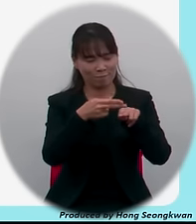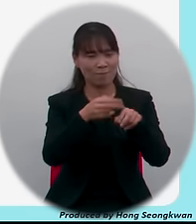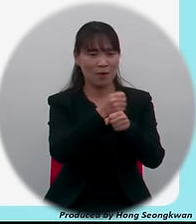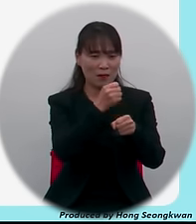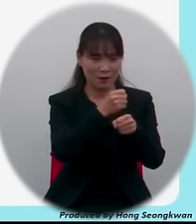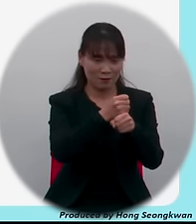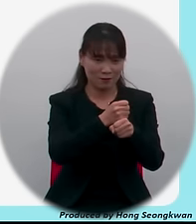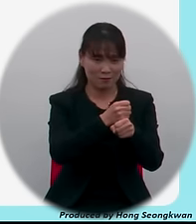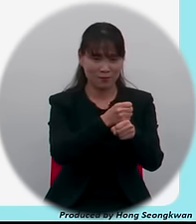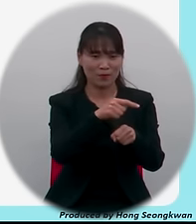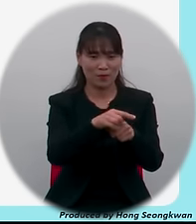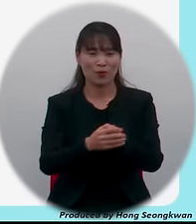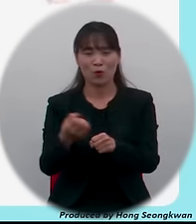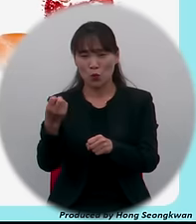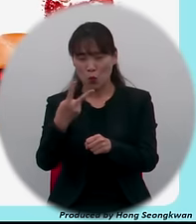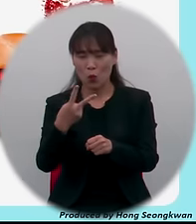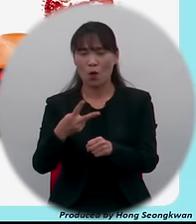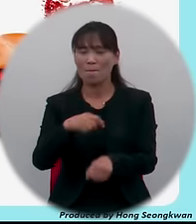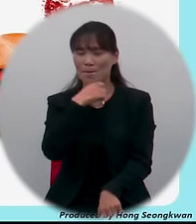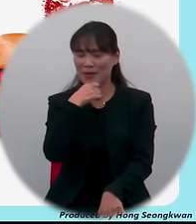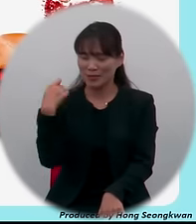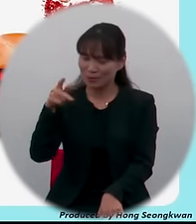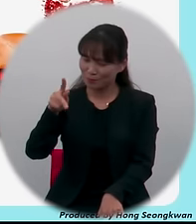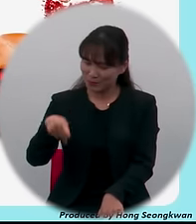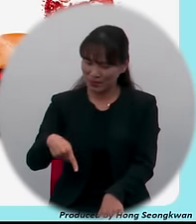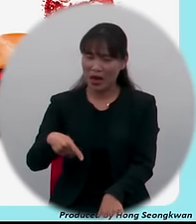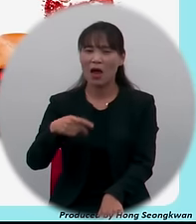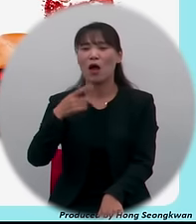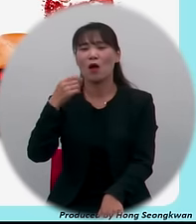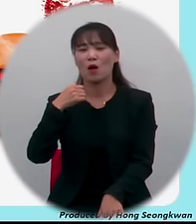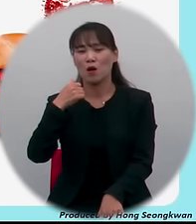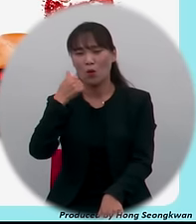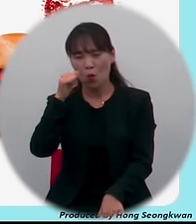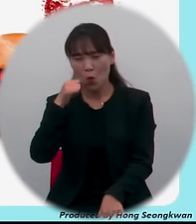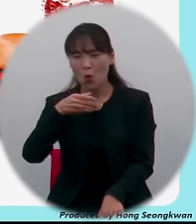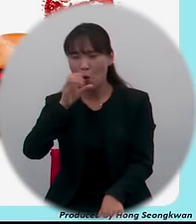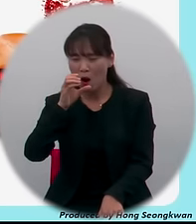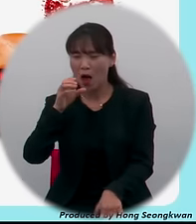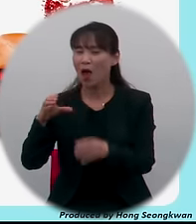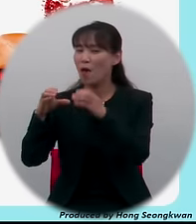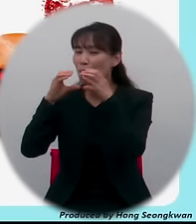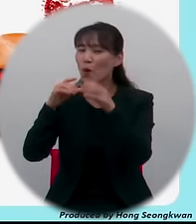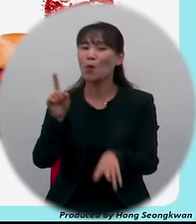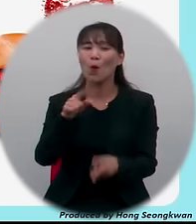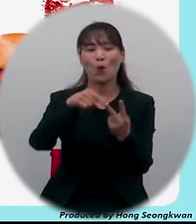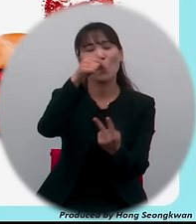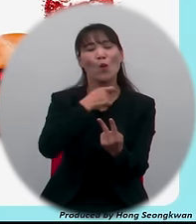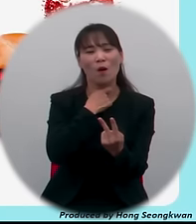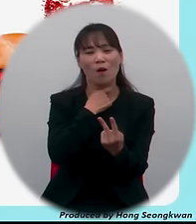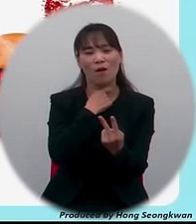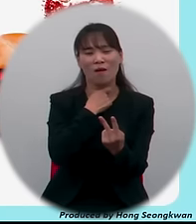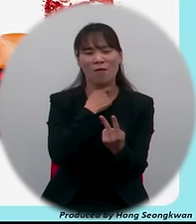만드신 유기농 식단 그리고이 맛있는 피자와 콜라 햄버거 뭐 선택할 것